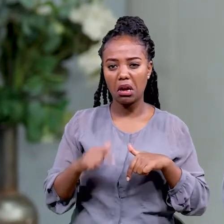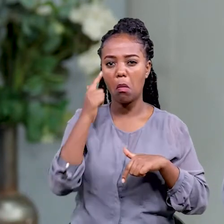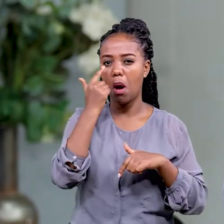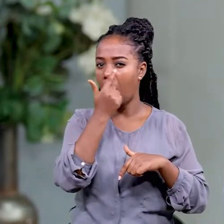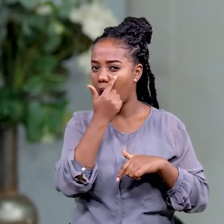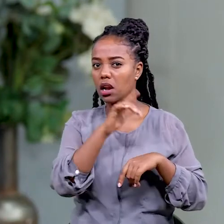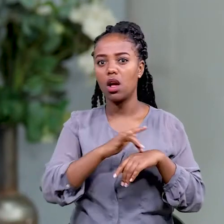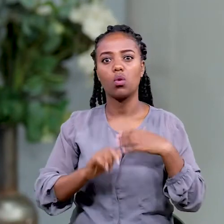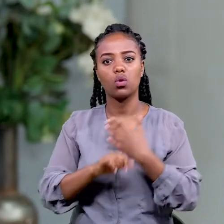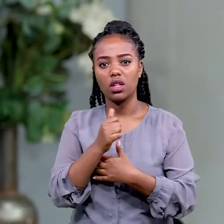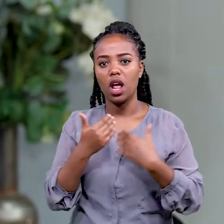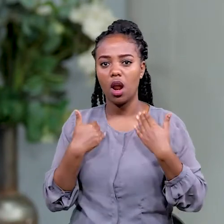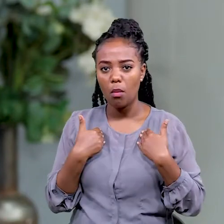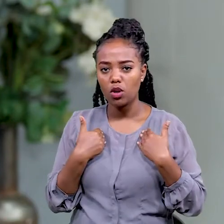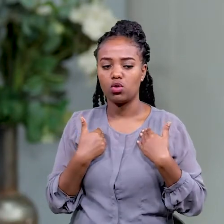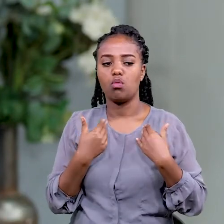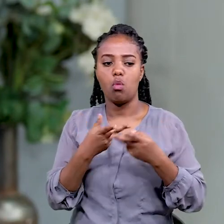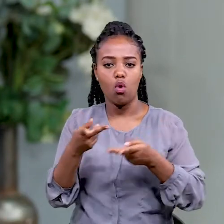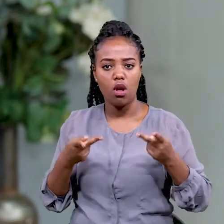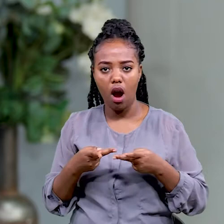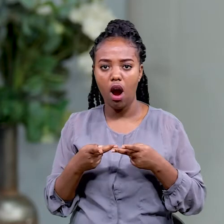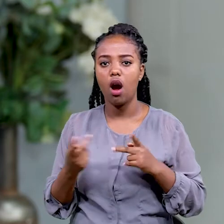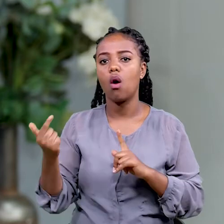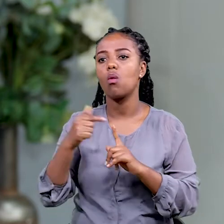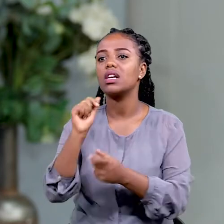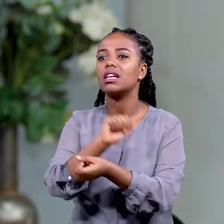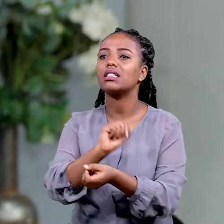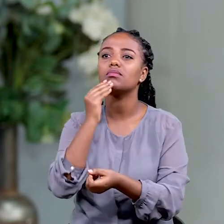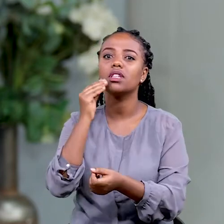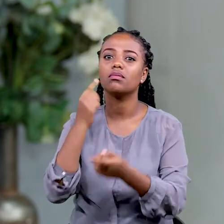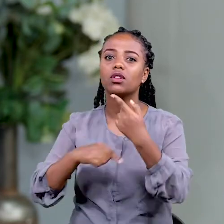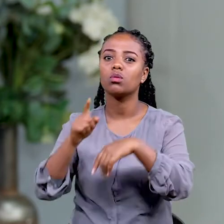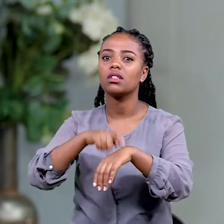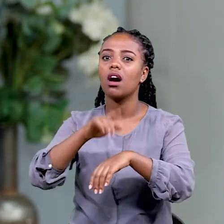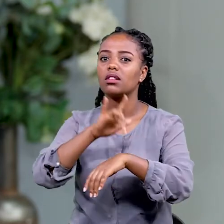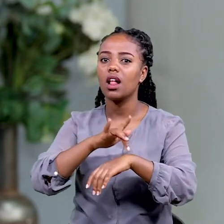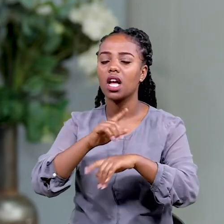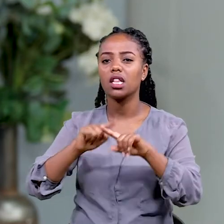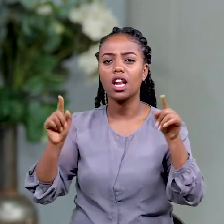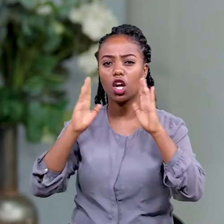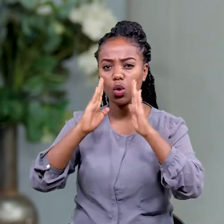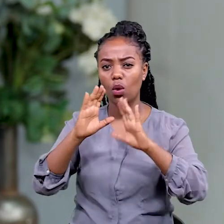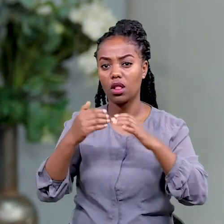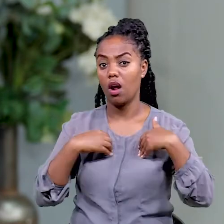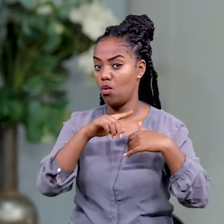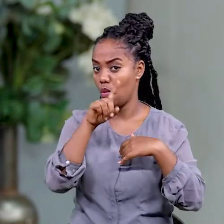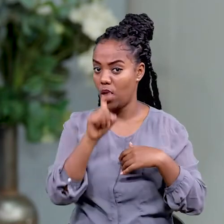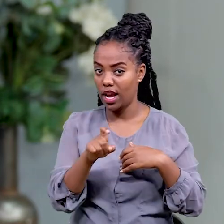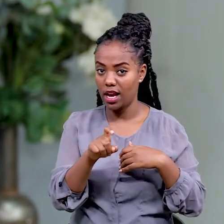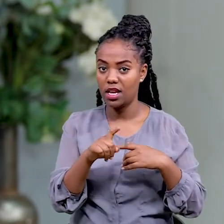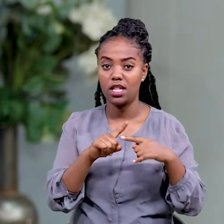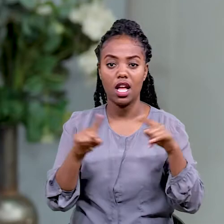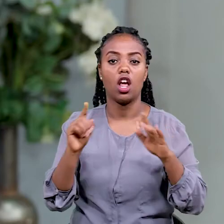ላይ ጉዳት ያለባቸው ታራሚዎች ወደ ማረሚያ ቤት በሚመጡበት ሰዓት ላይ የተለየ ትኩረት አለ ወይ የሚል ነው።